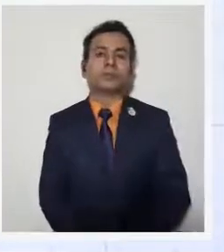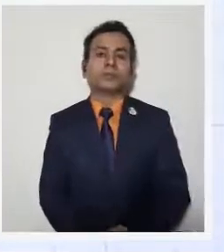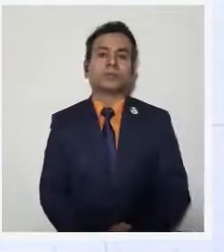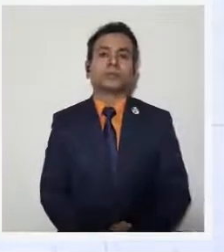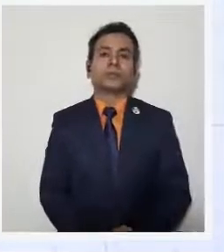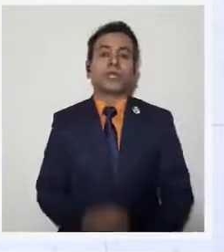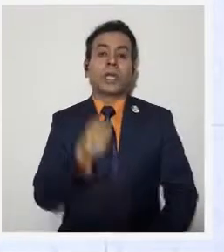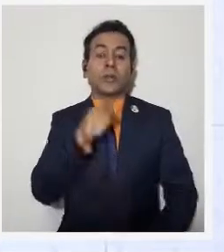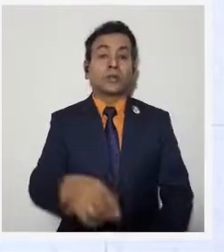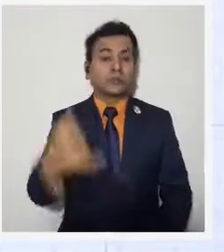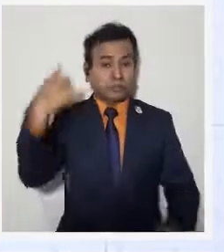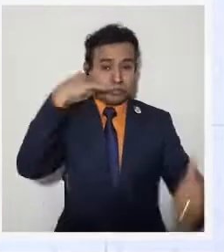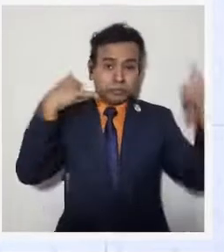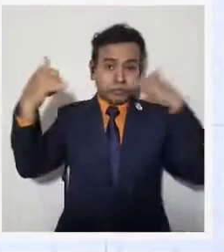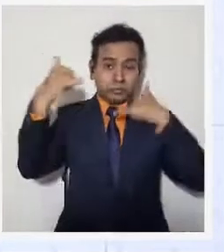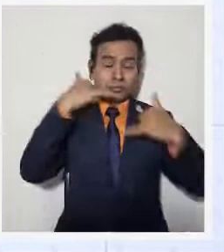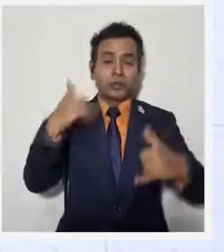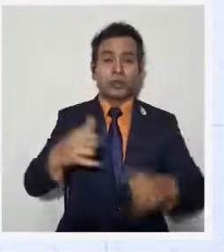388,399টি।